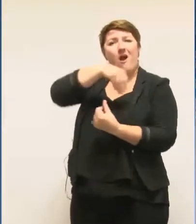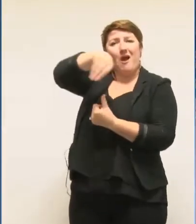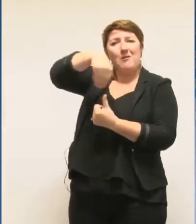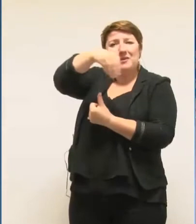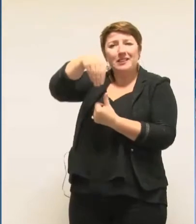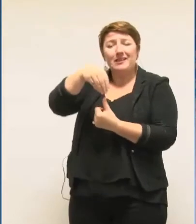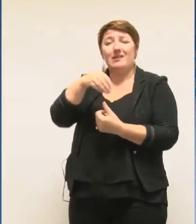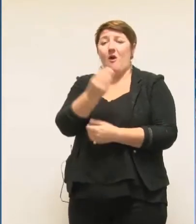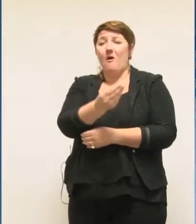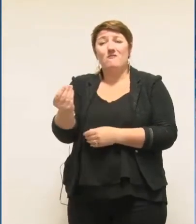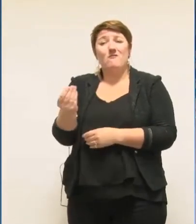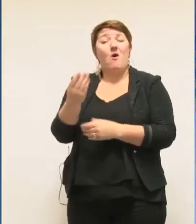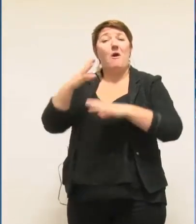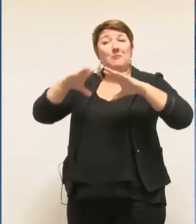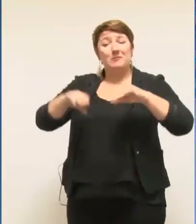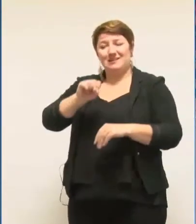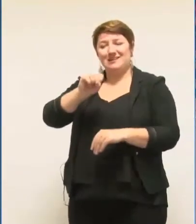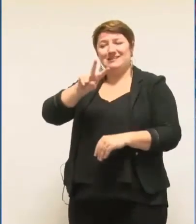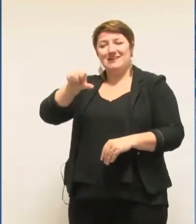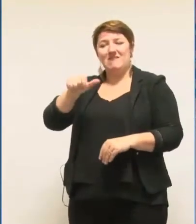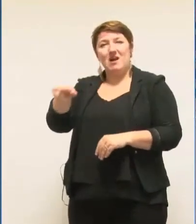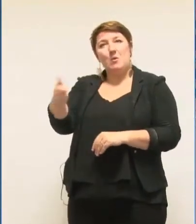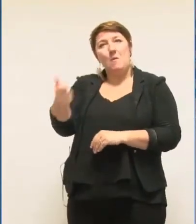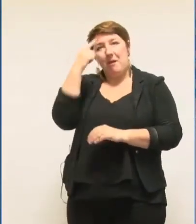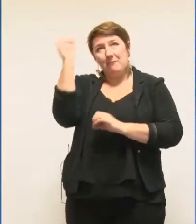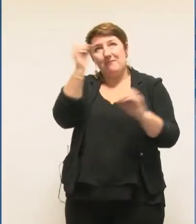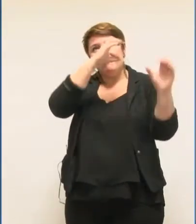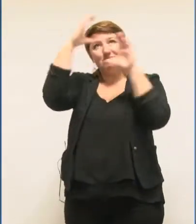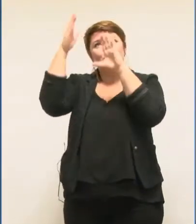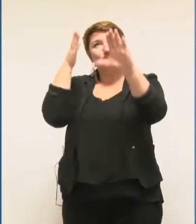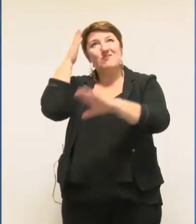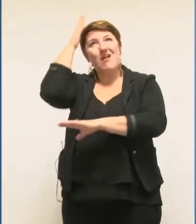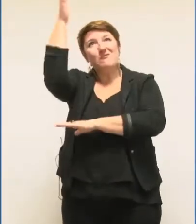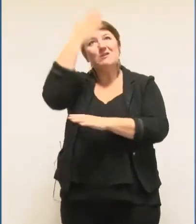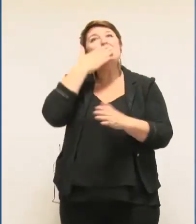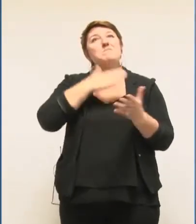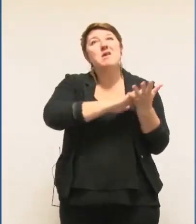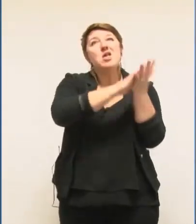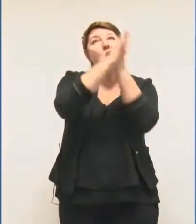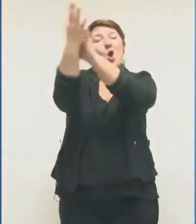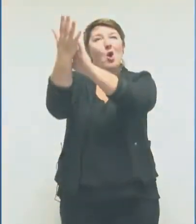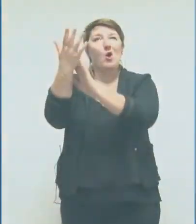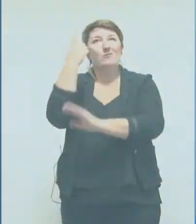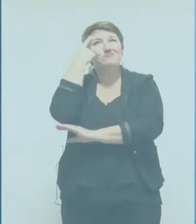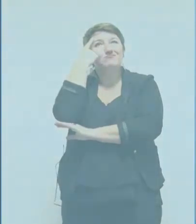à croire que l'avenir sera meilleur. Merci. Merci beaucoup.